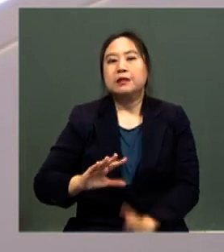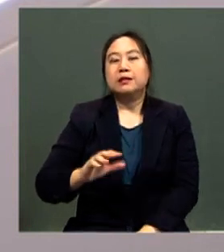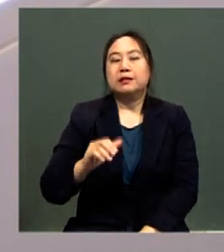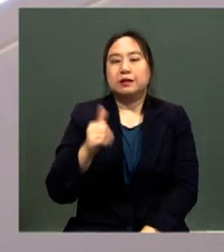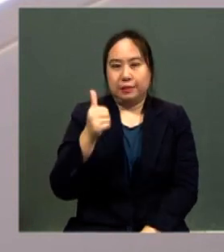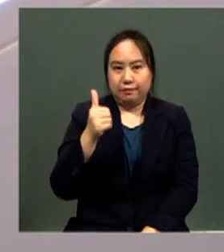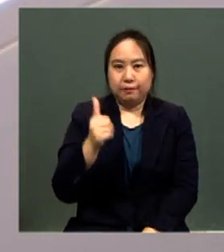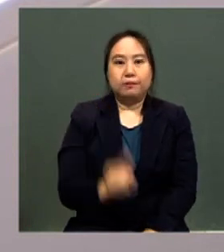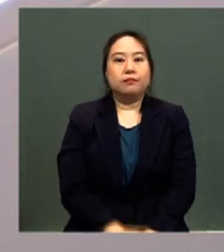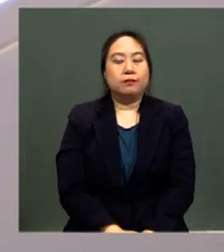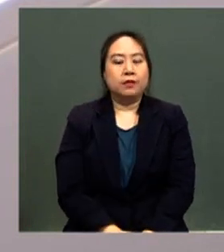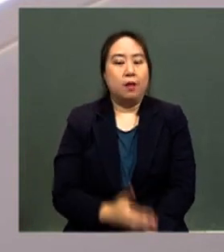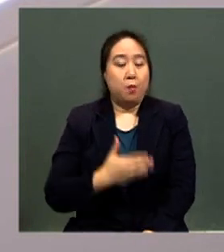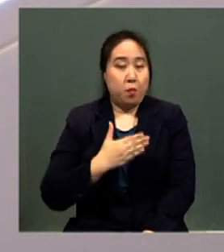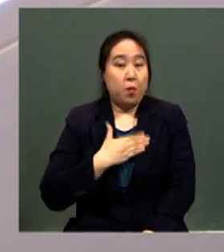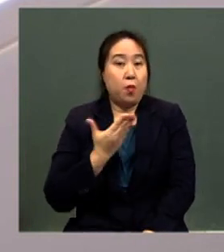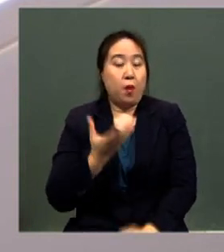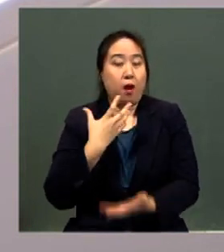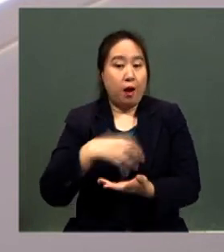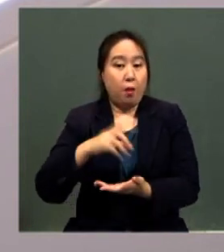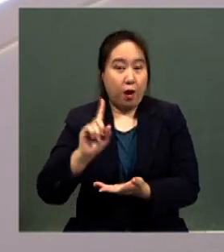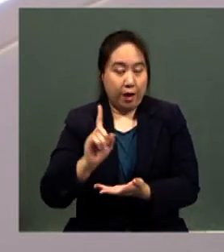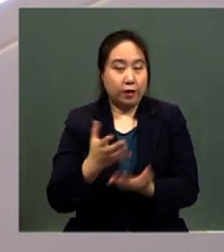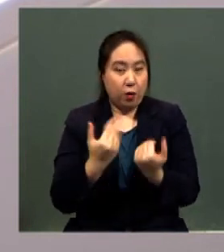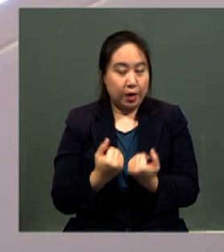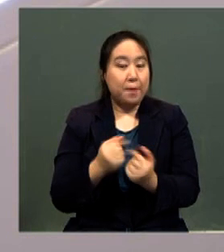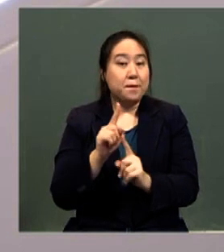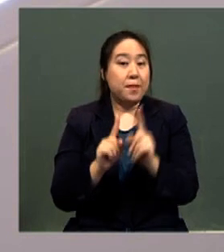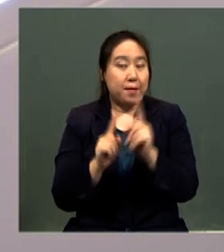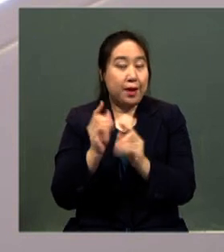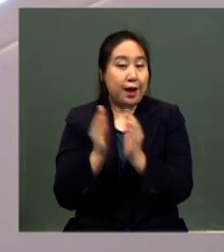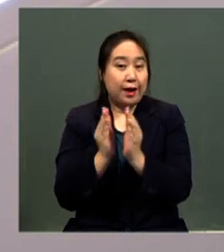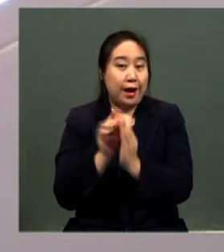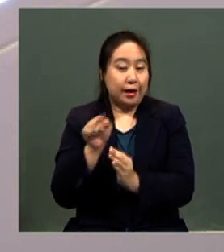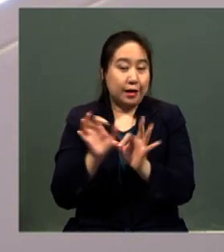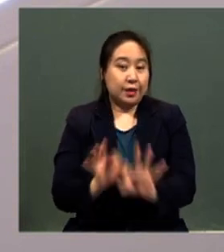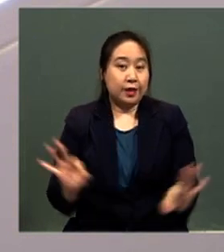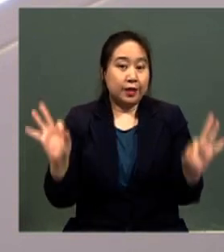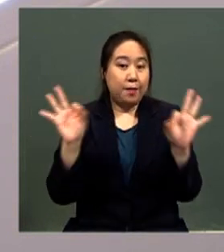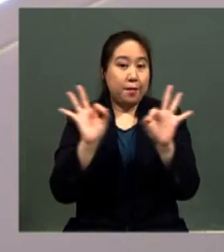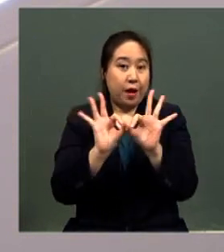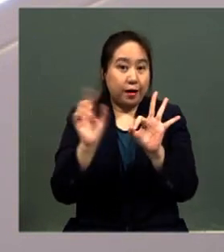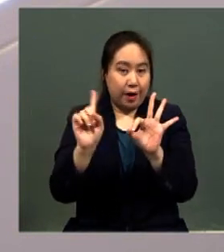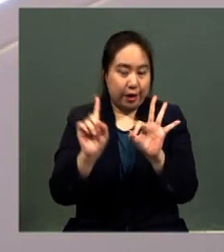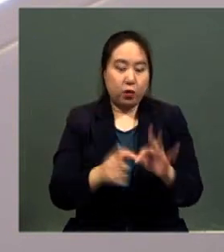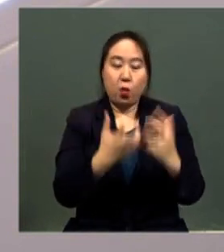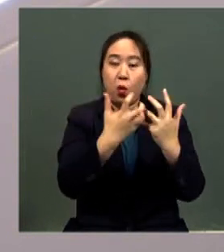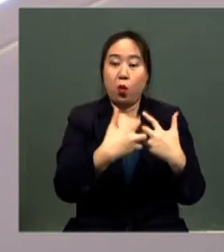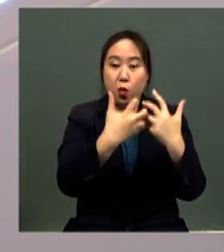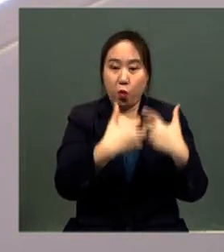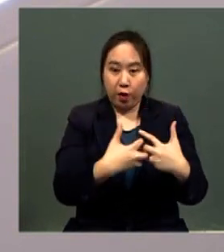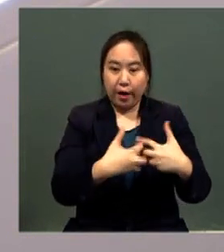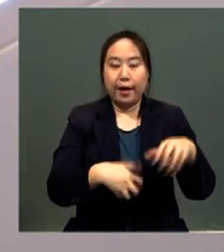วดีขึ้นผมขออนุญาตเรียนว่าดัชนีชี้วัดตัวหนึ่งที่สำคัญก็คือเรื่องของโรงงานต่างๆนะ